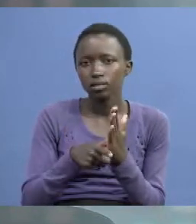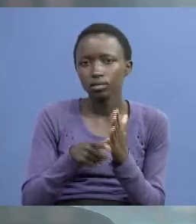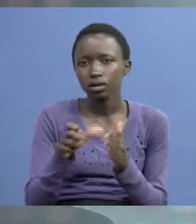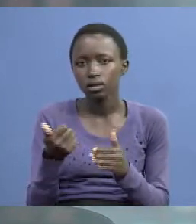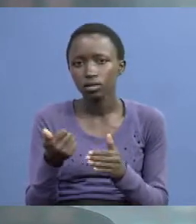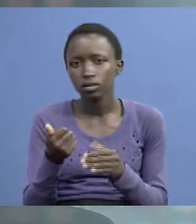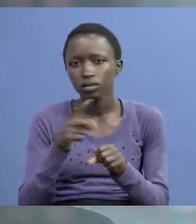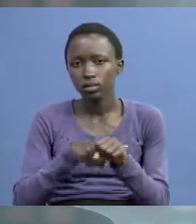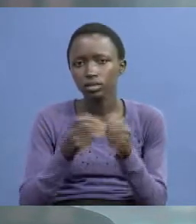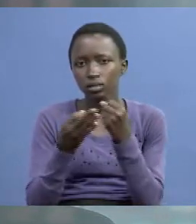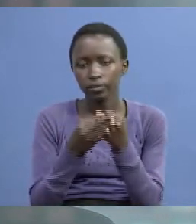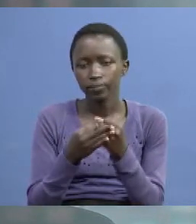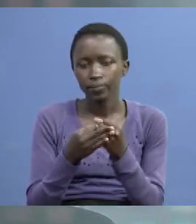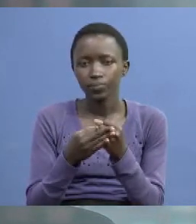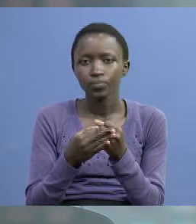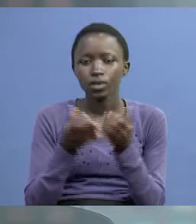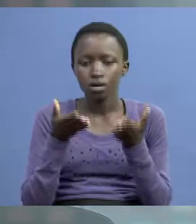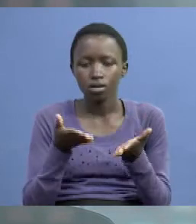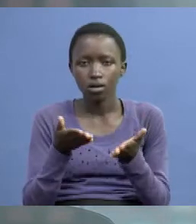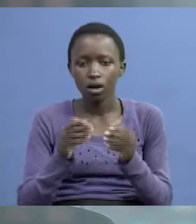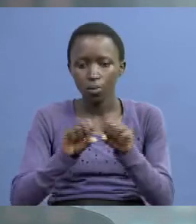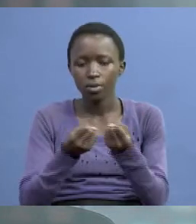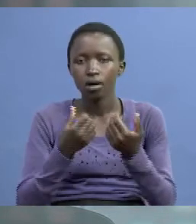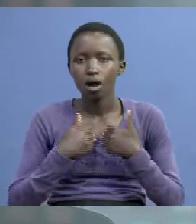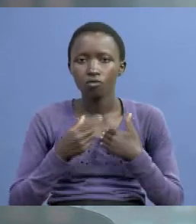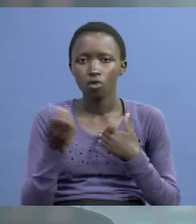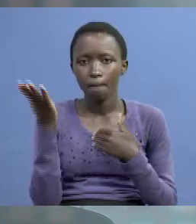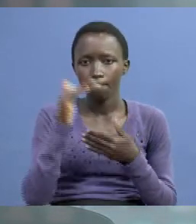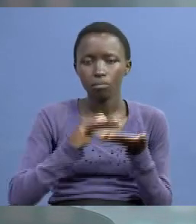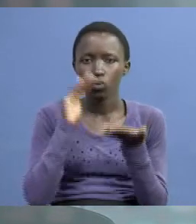taarifa zetu mwendo wa saa 2. Sasa hivi napumzika, nikirejea ni mengi zaidi.